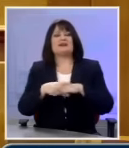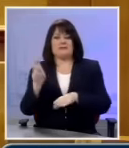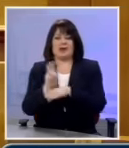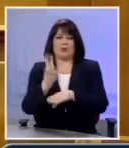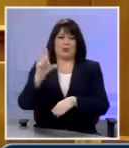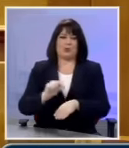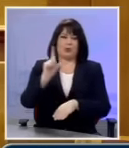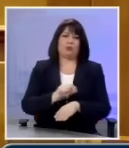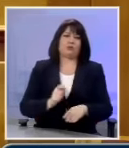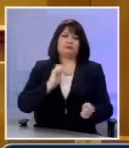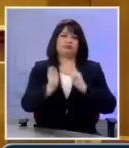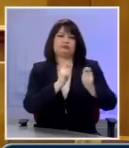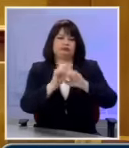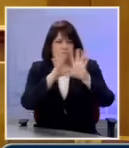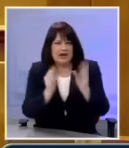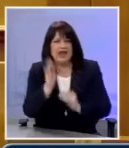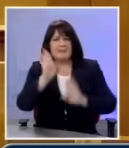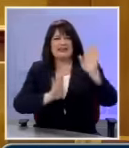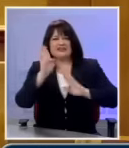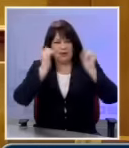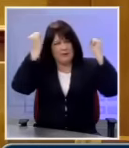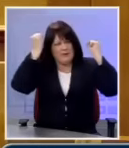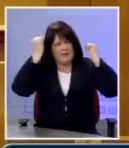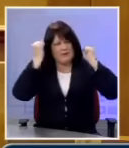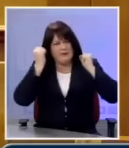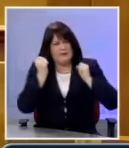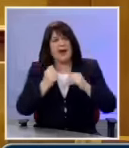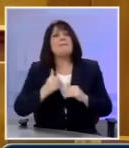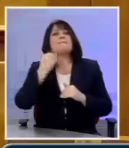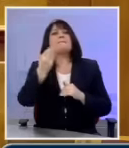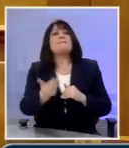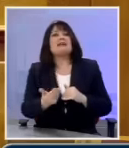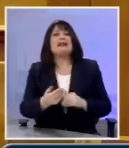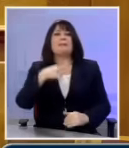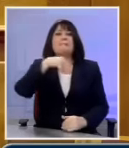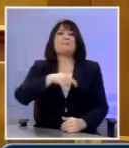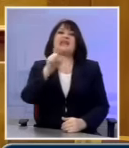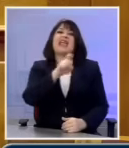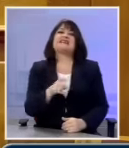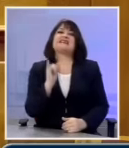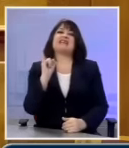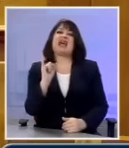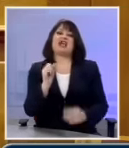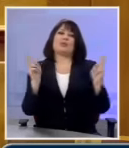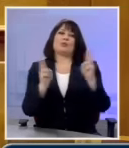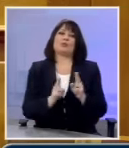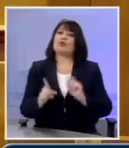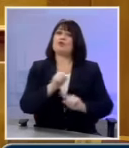δεύτερη εποχή. Η εποχή της μείωσης του PSI. Ποιος έκανε το